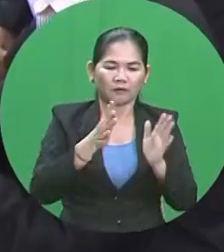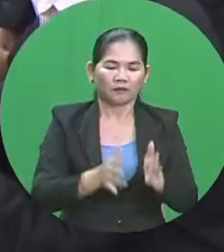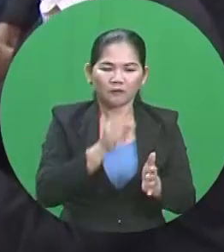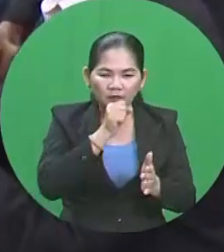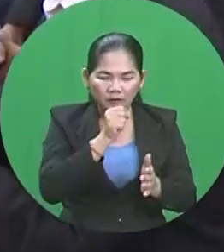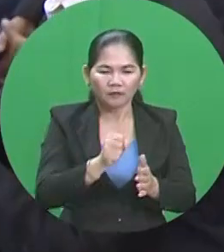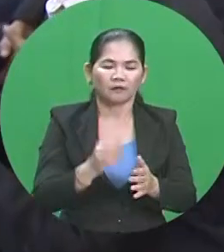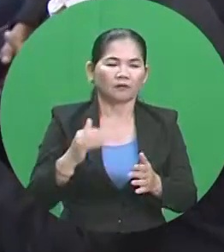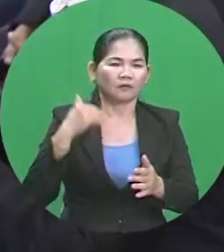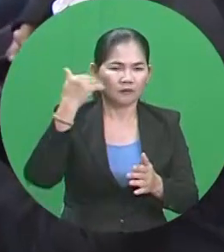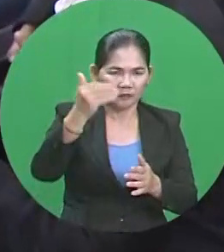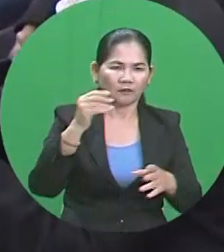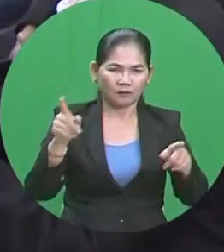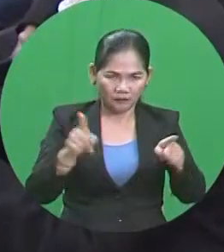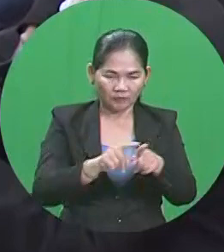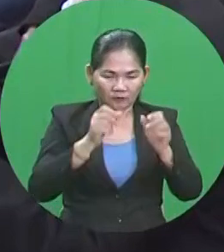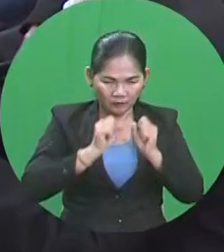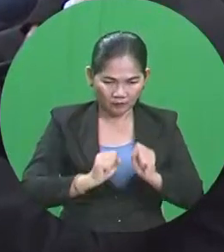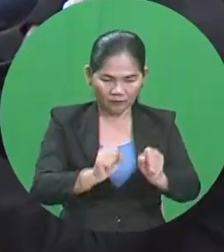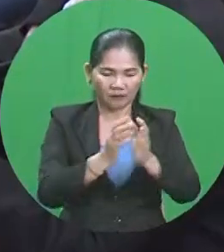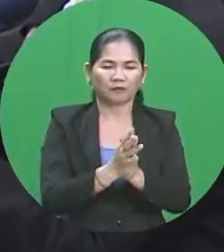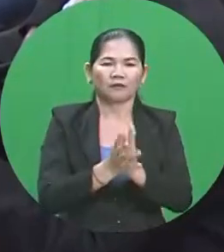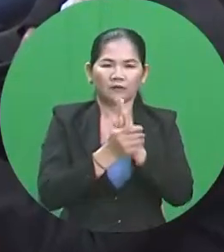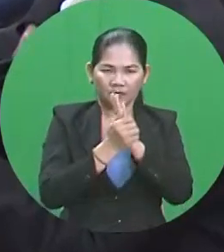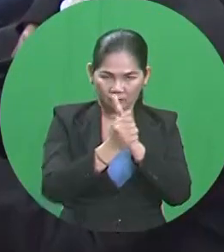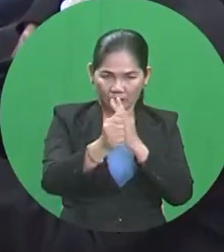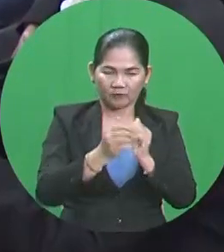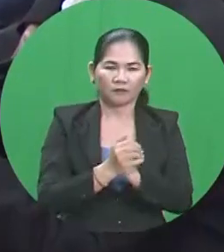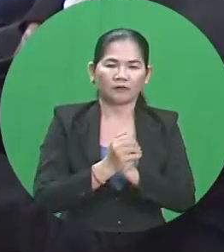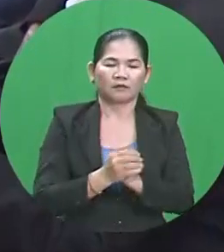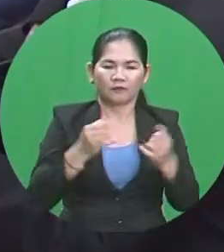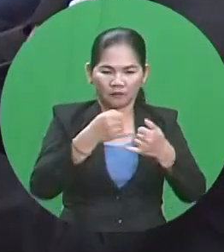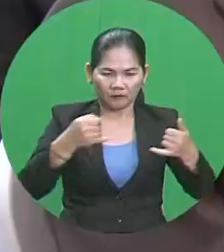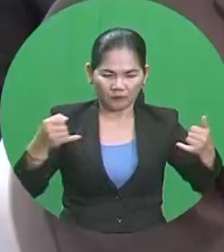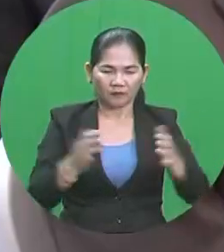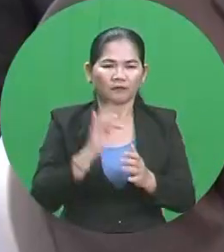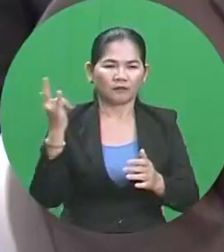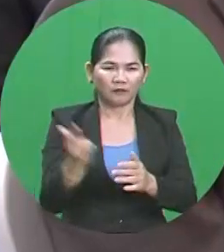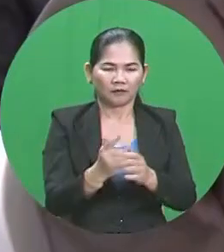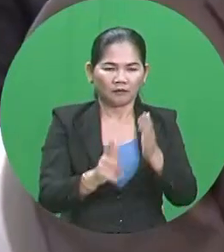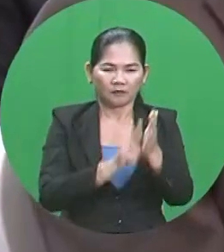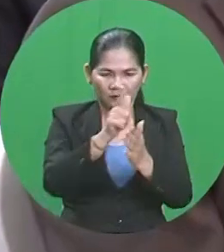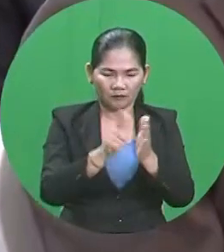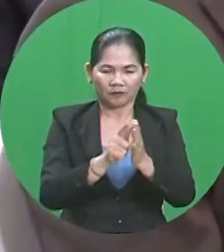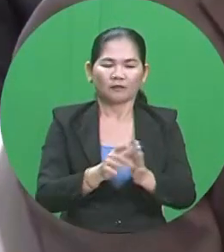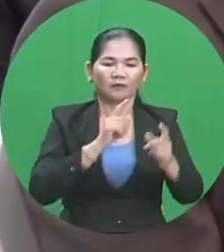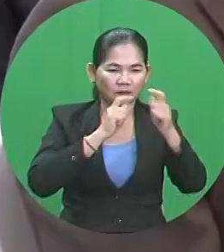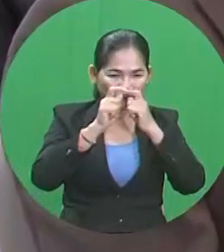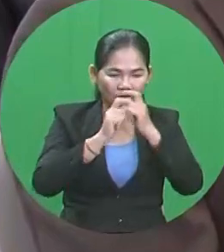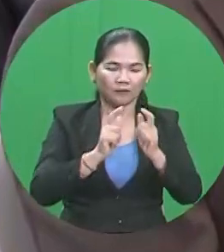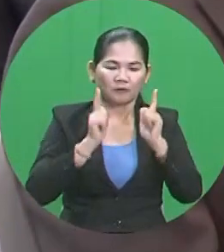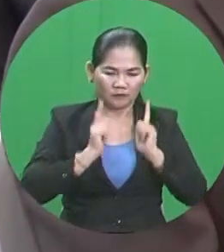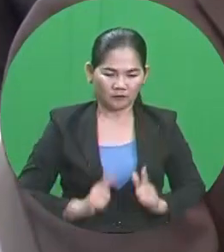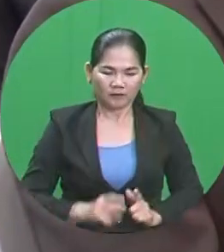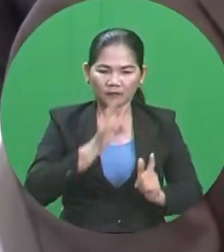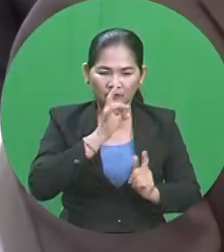នឹងចំនួនក្រោយនឹងរួមគ្នាប្រឹងប្រែងឲ្យសមត្ថភាពដើម្បីឲ្យខ្សែភាពយន្តប្រវត្តិសាស្ត្រថ្នាក់ជាតិដែលរៀបរាប់ជីវិតពិត